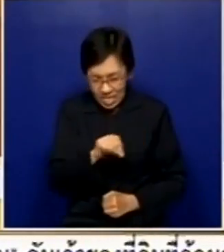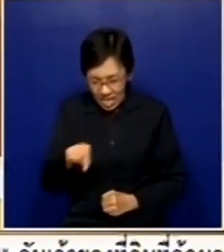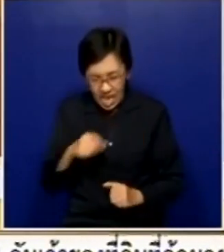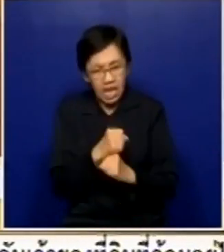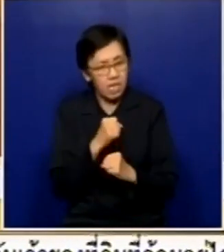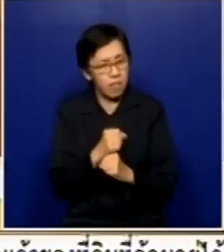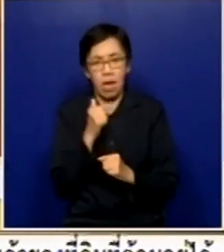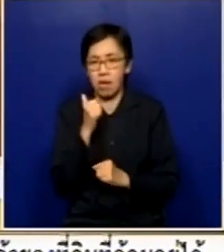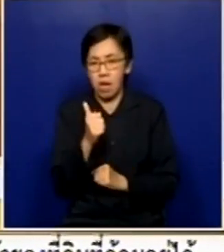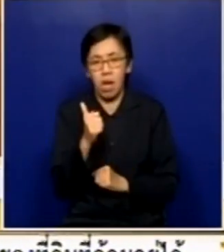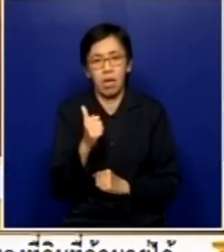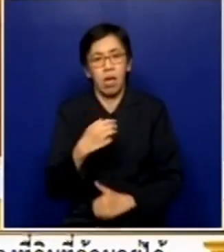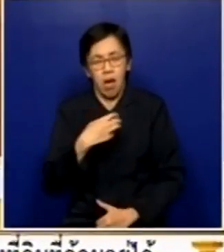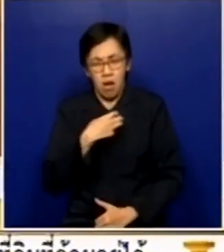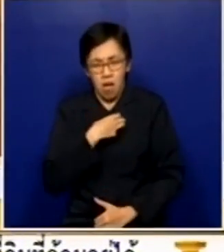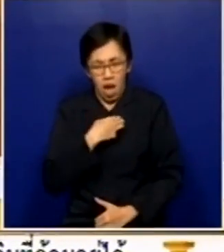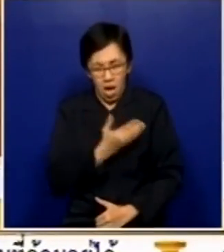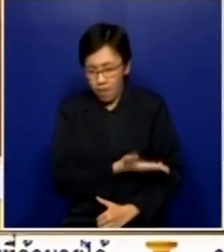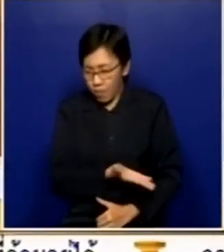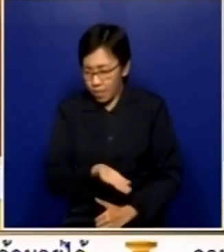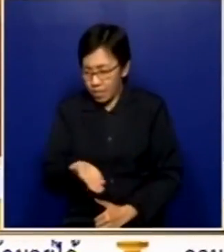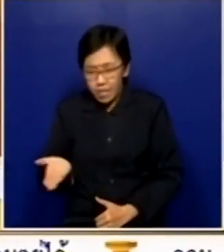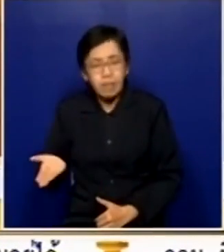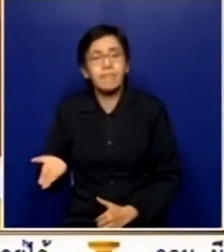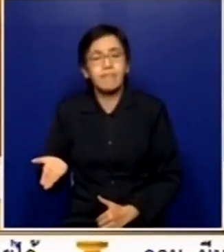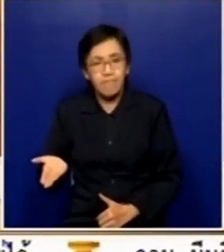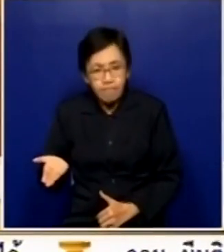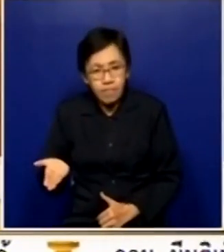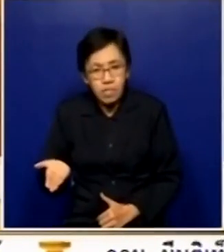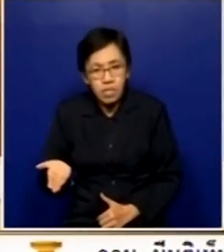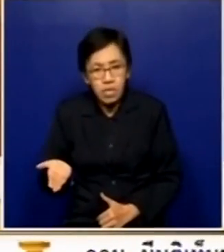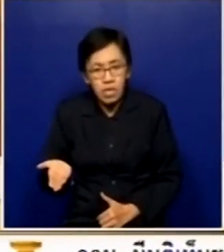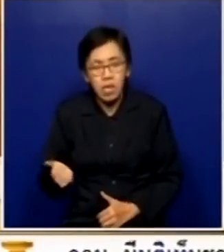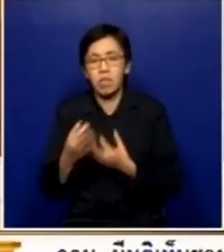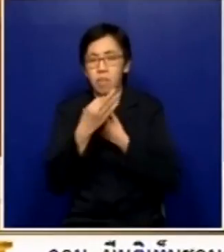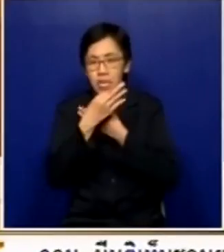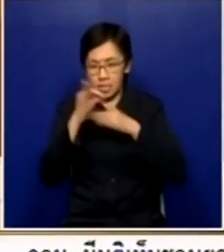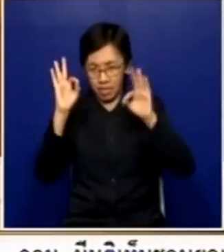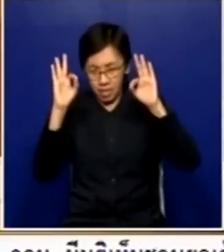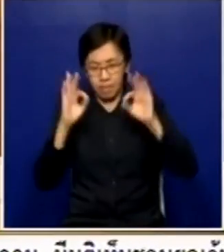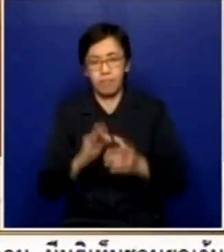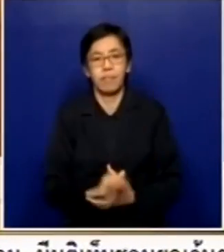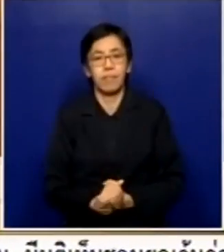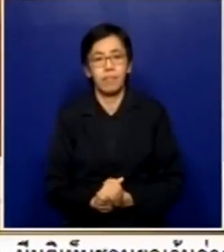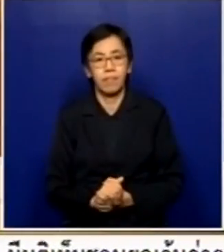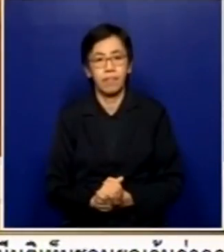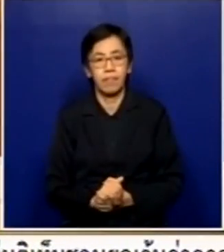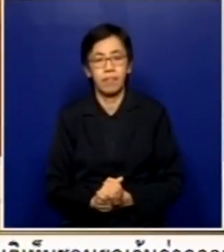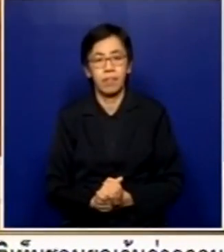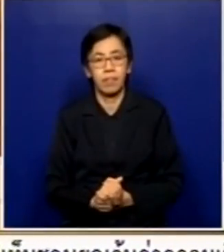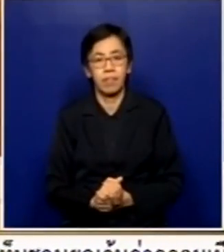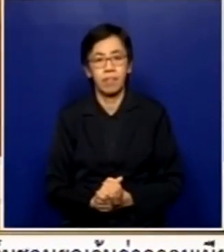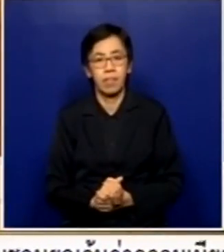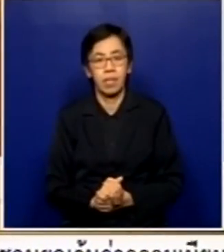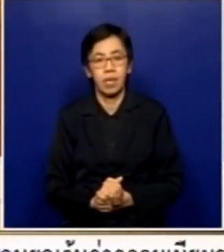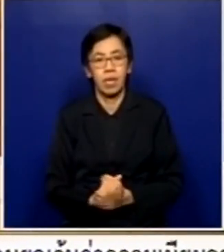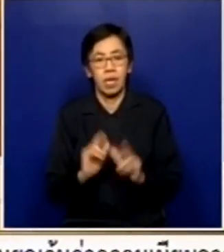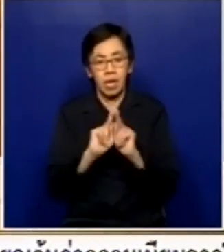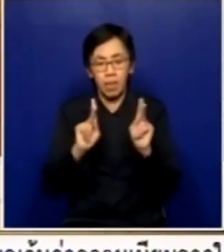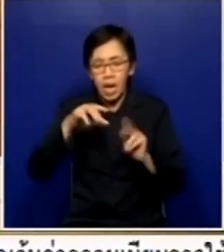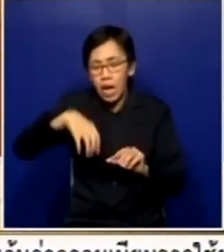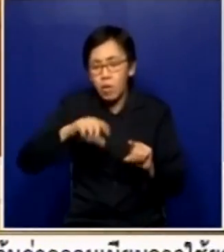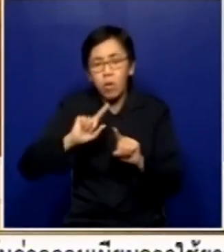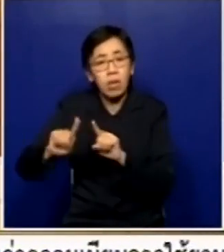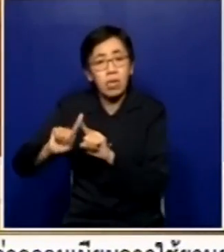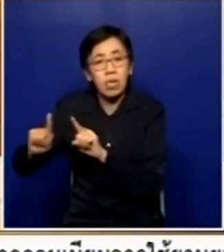ได้เราจึงต้องการให้พวกเขามีที่มาที่เป็นอิสระเป็นกรรมการองค์กรต่างๆชุด